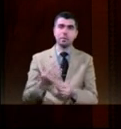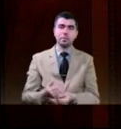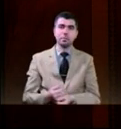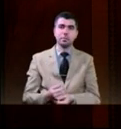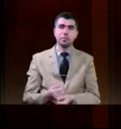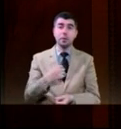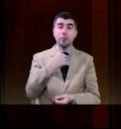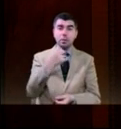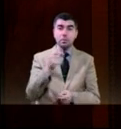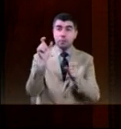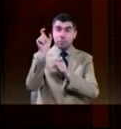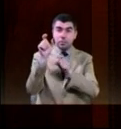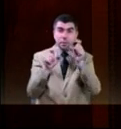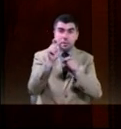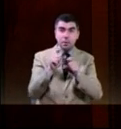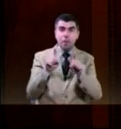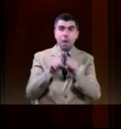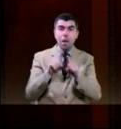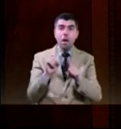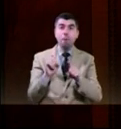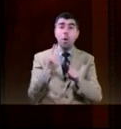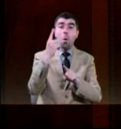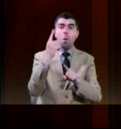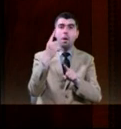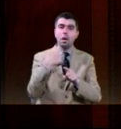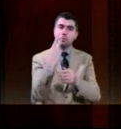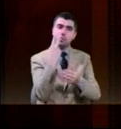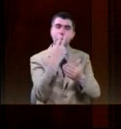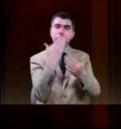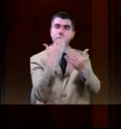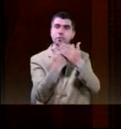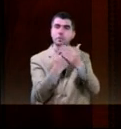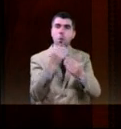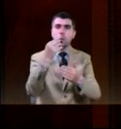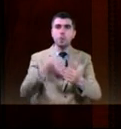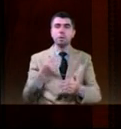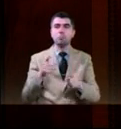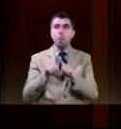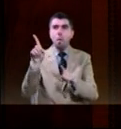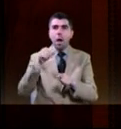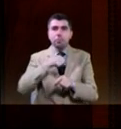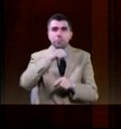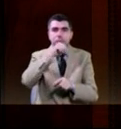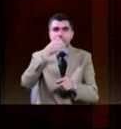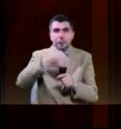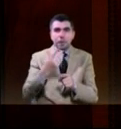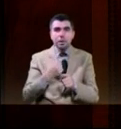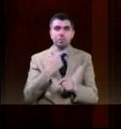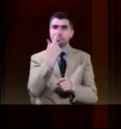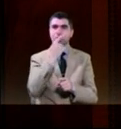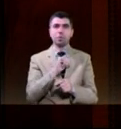المصلحة المواطنين كتبان لي في الحاجة اللي فيها مصلحة، ماشي في الحاجة اللي غتعجبهم.